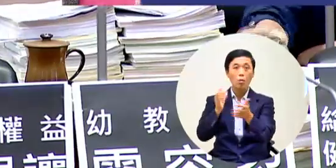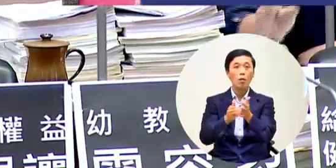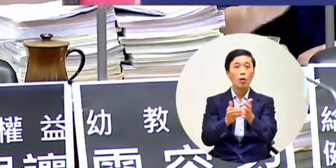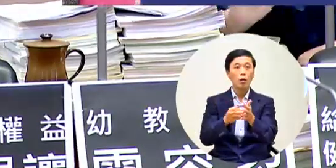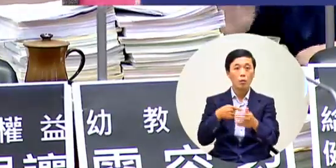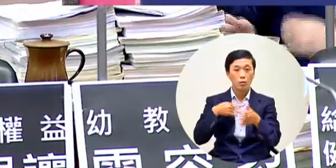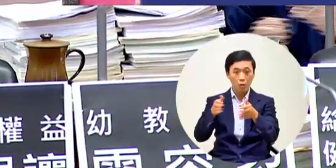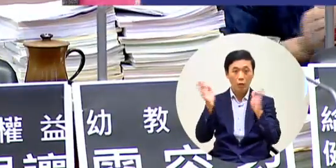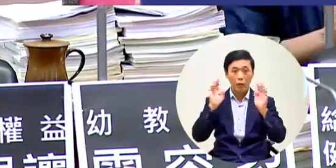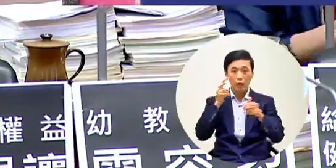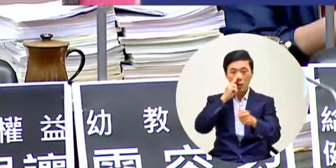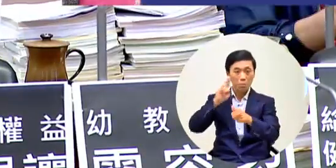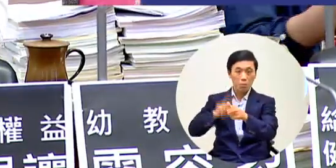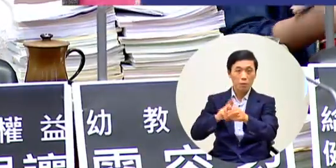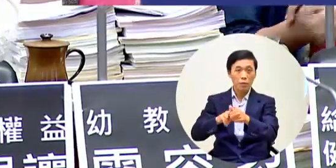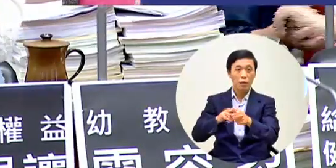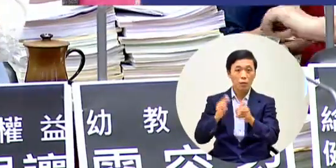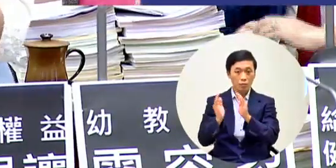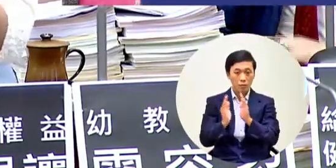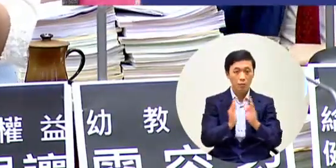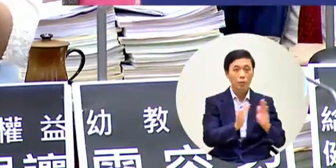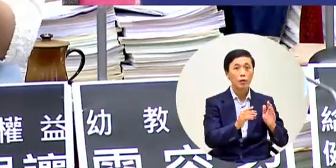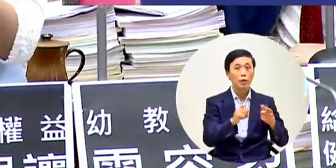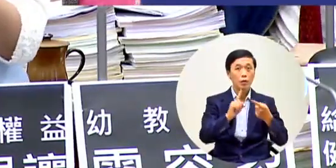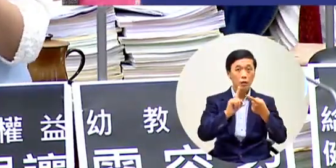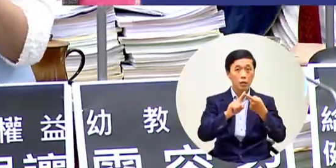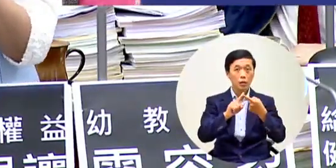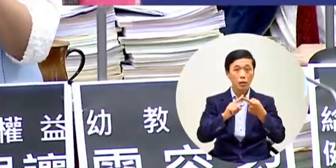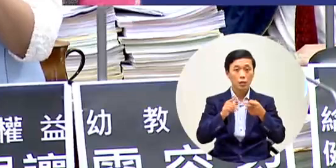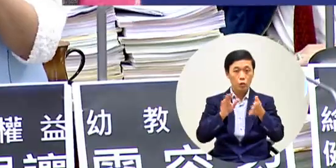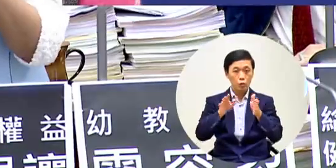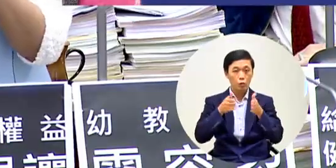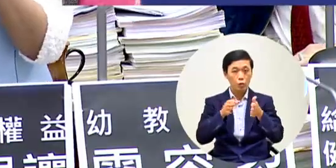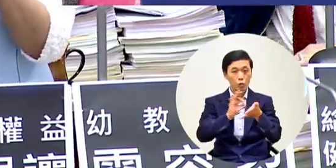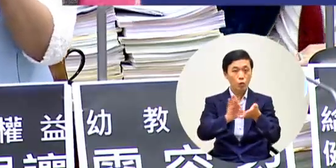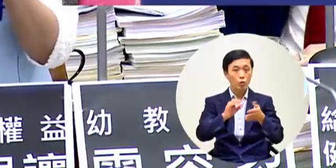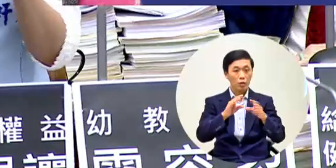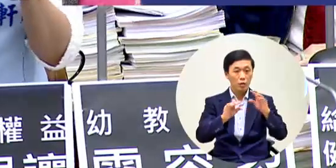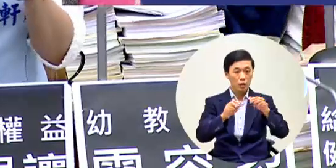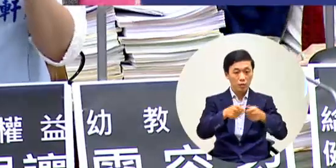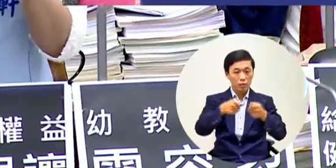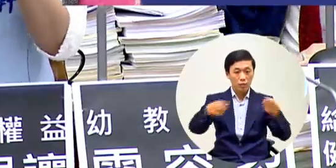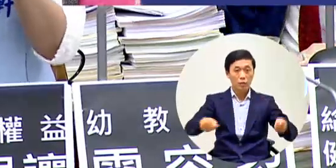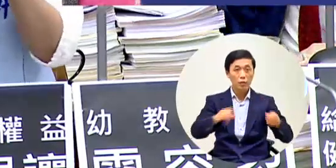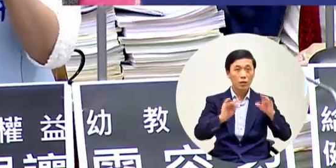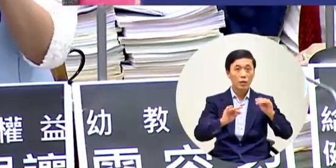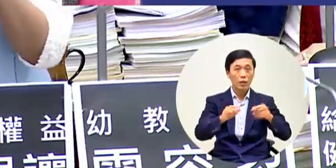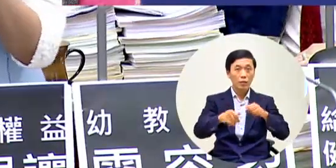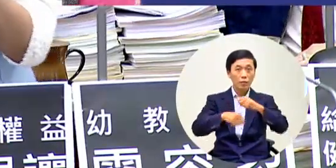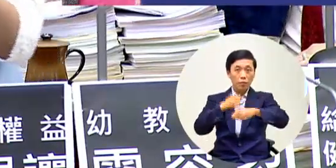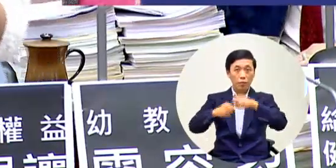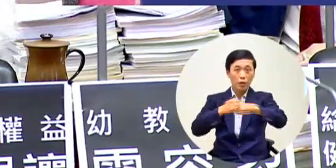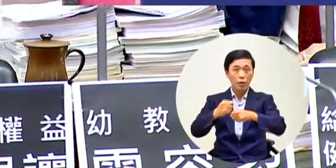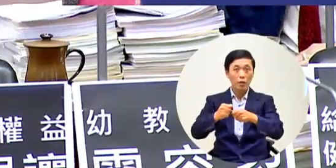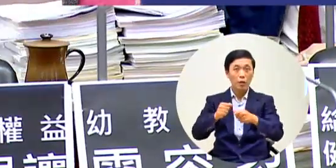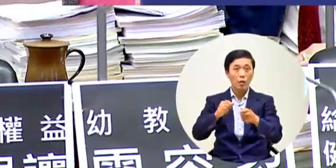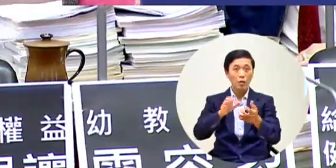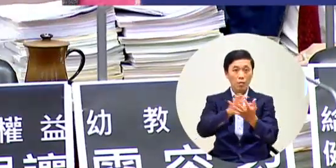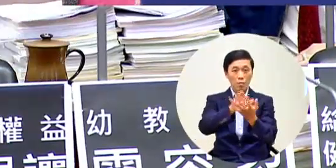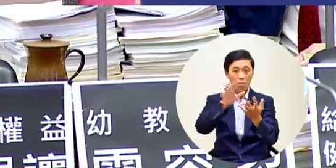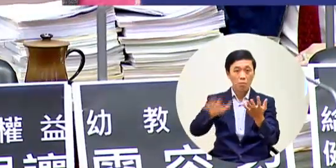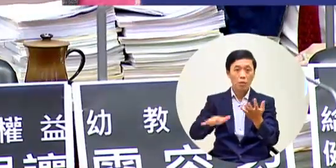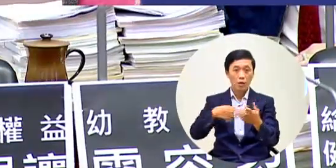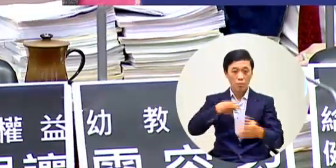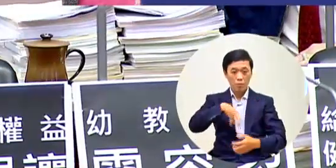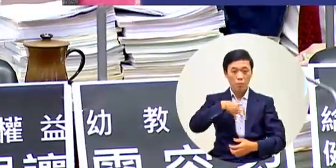的情势整理一下。第一个，用胶带绑手，模仿哆啦 A 梦，告诉这些孩子这是正向